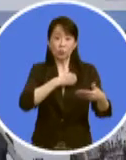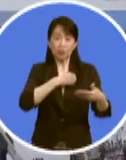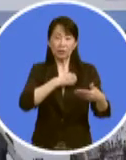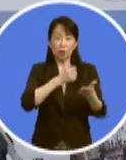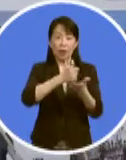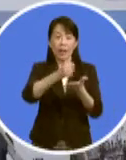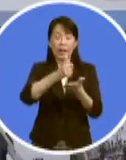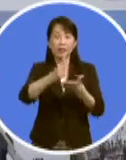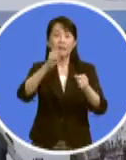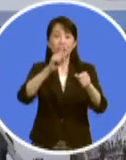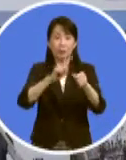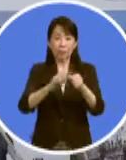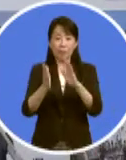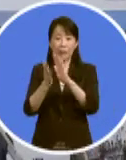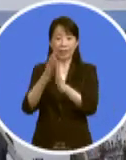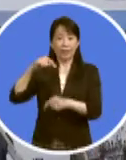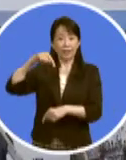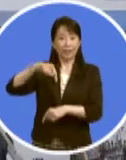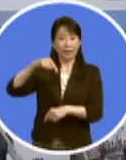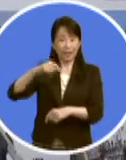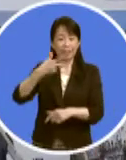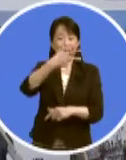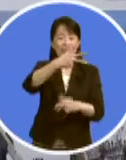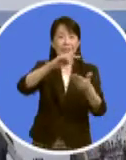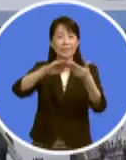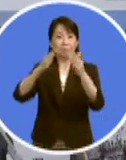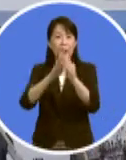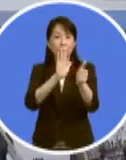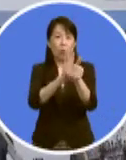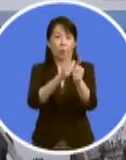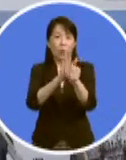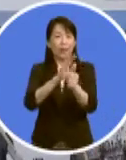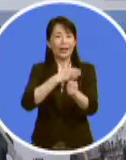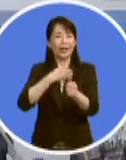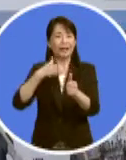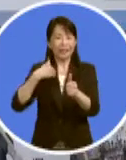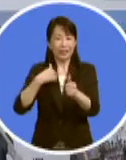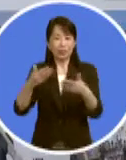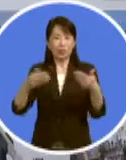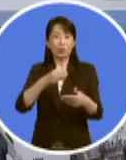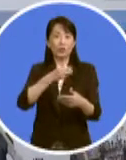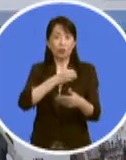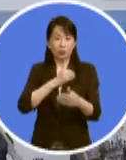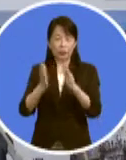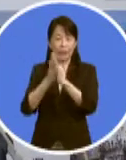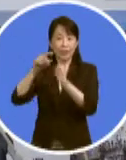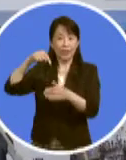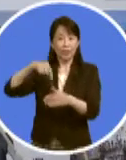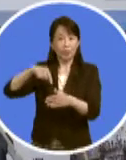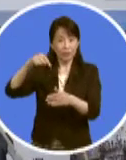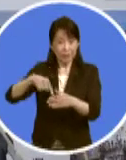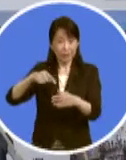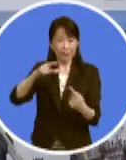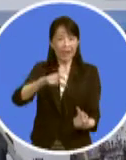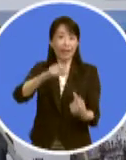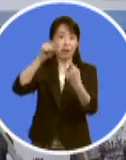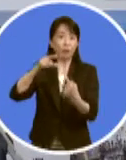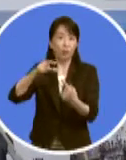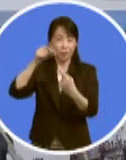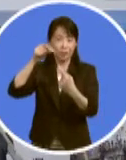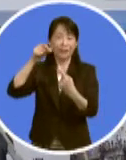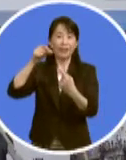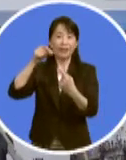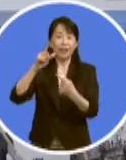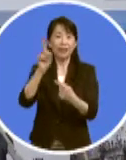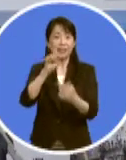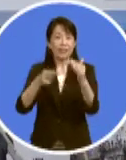確保していくということで県が市や町の応援ができるようなそういう職員を県としてまぁ普段雇って